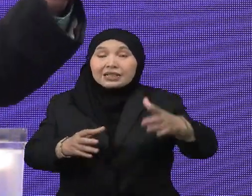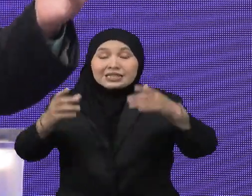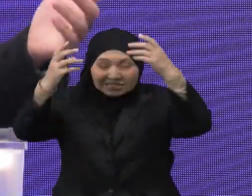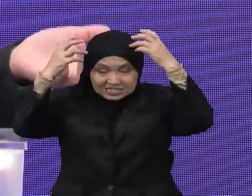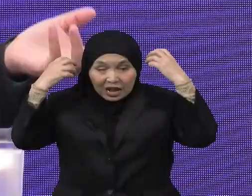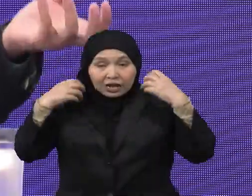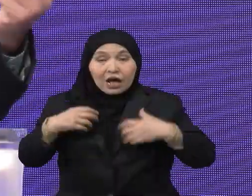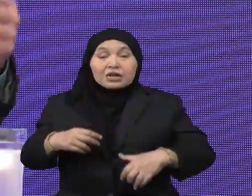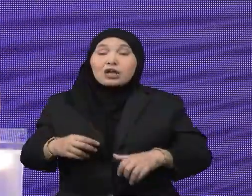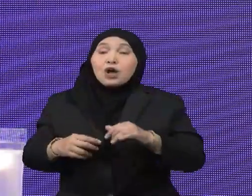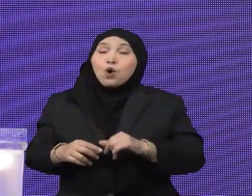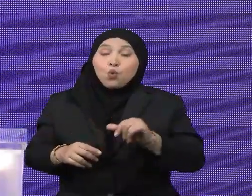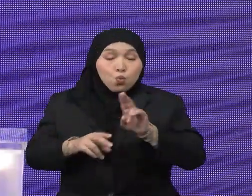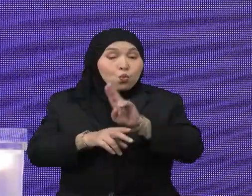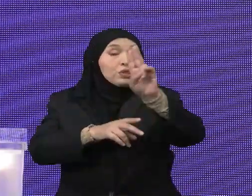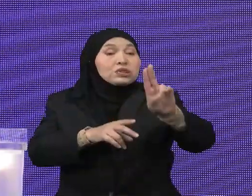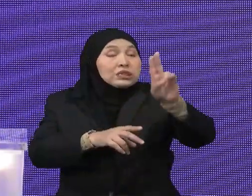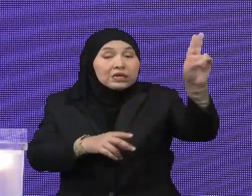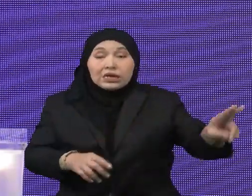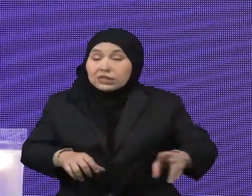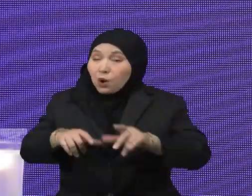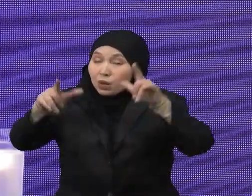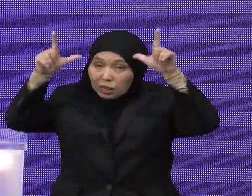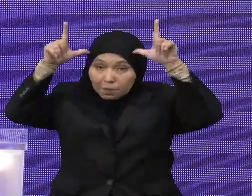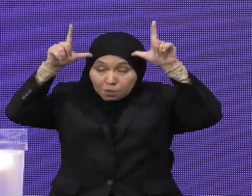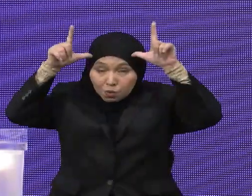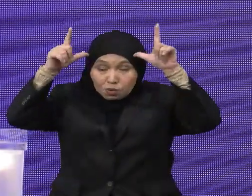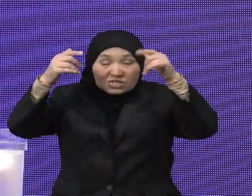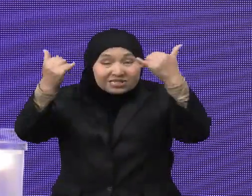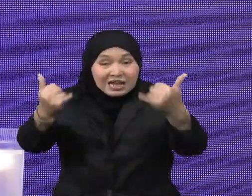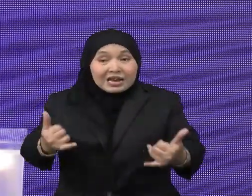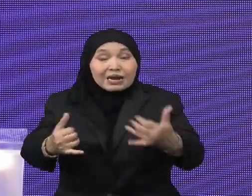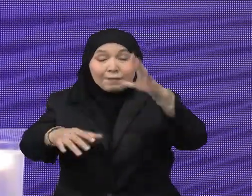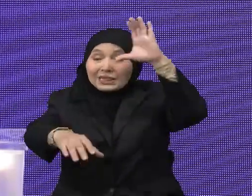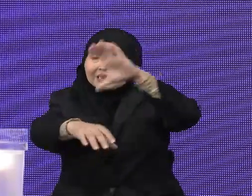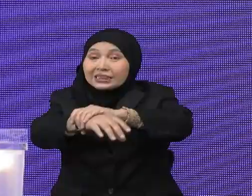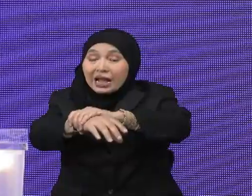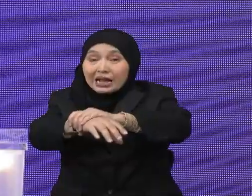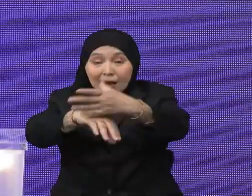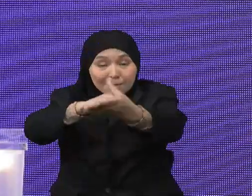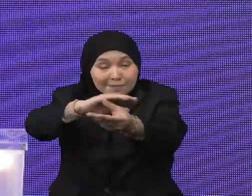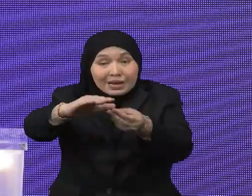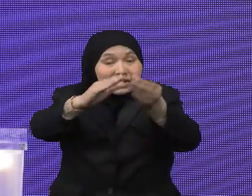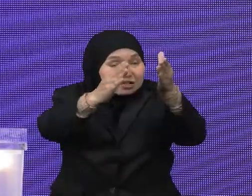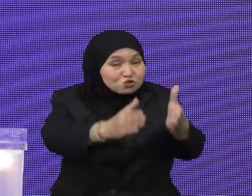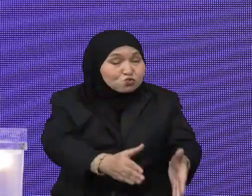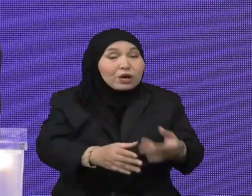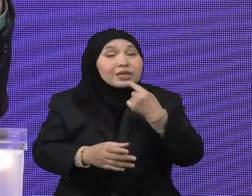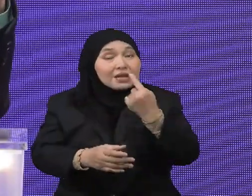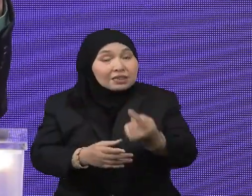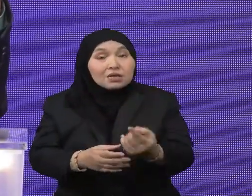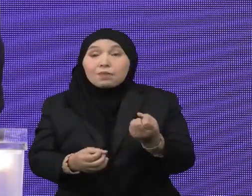untuk ke lembu ke dan kalau katakan sama sekarang nih kalau dapat ditangkap ee rashwah kan dia katakan